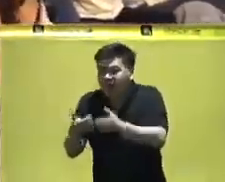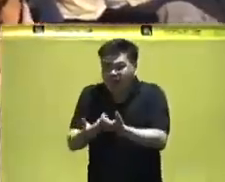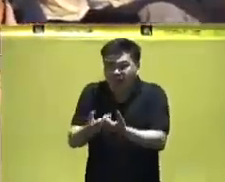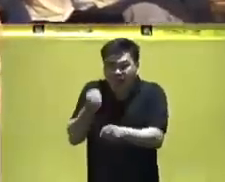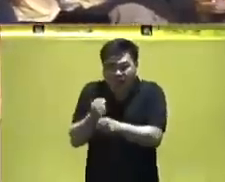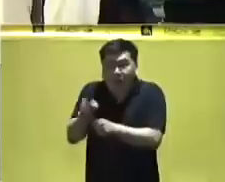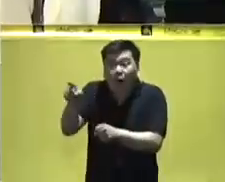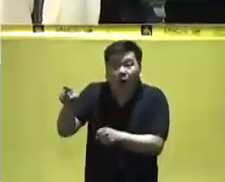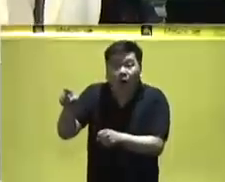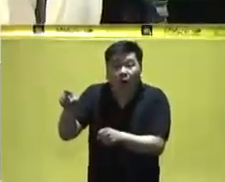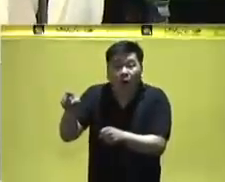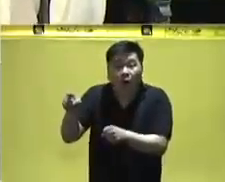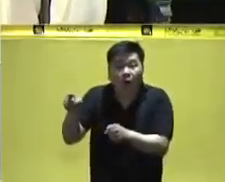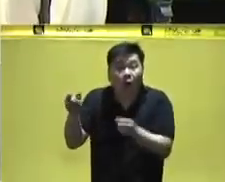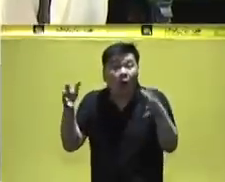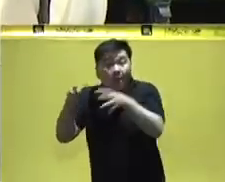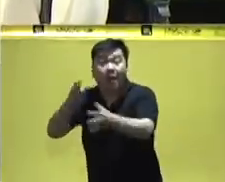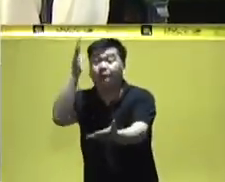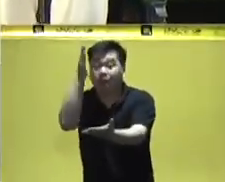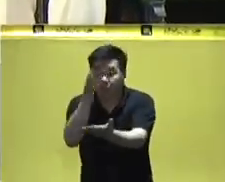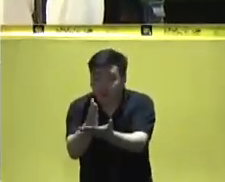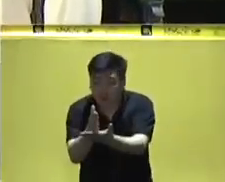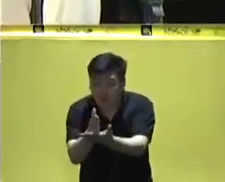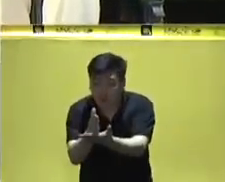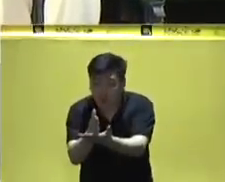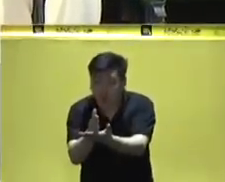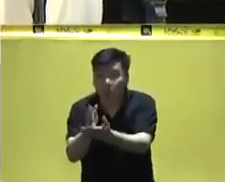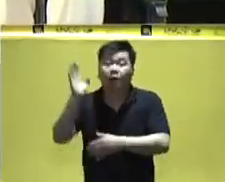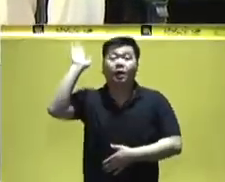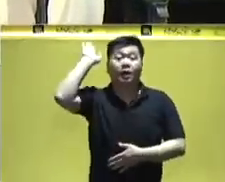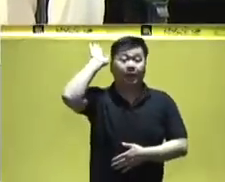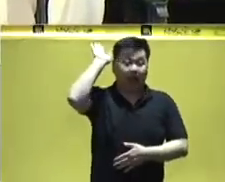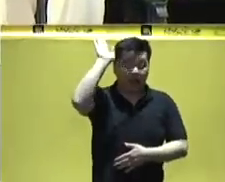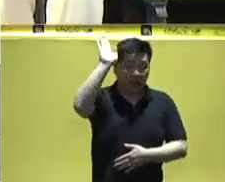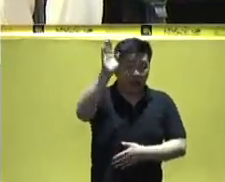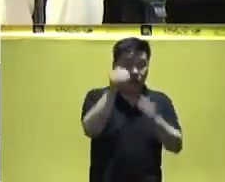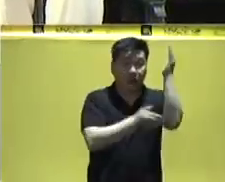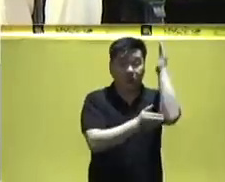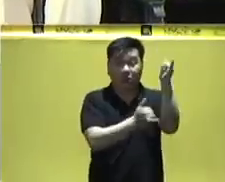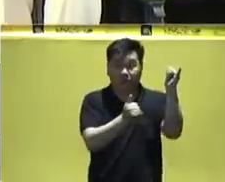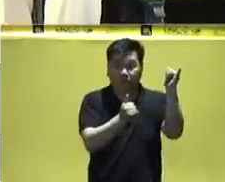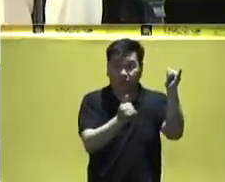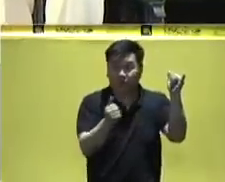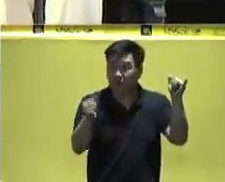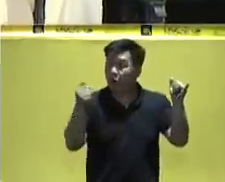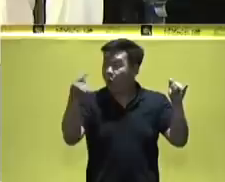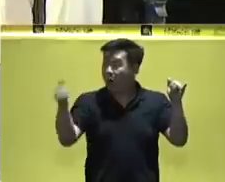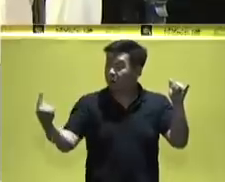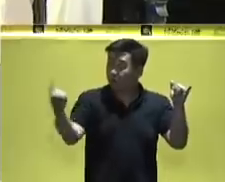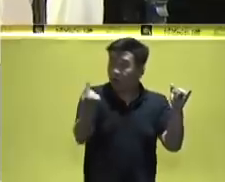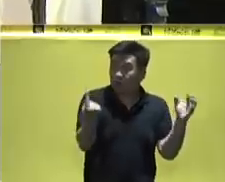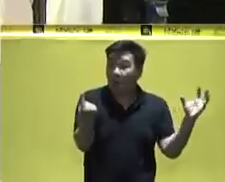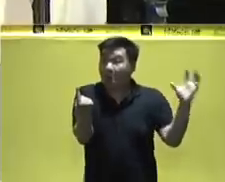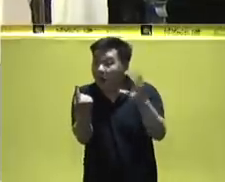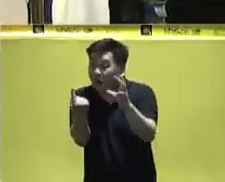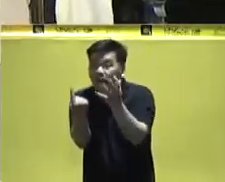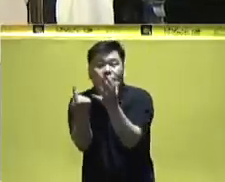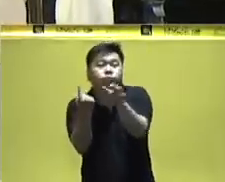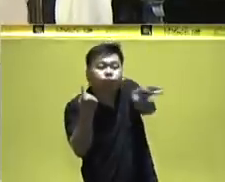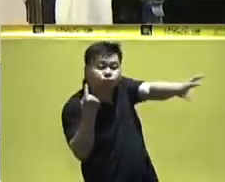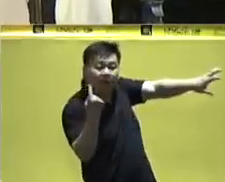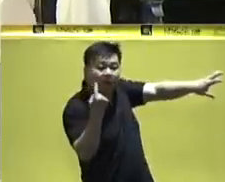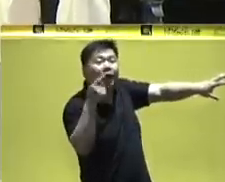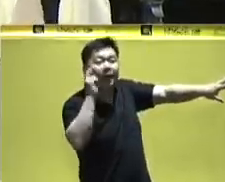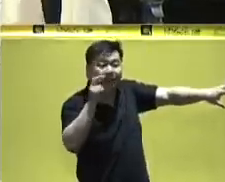조장하려고 하는 이벤트에 휘말리지 않을 것으로 믿고 아마 수만 명의 시민들께서 유시민 이사장님의 행동 지침을 따를 걸로 믿고 있습니다.